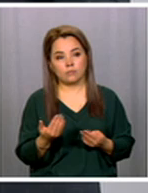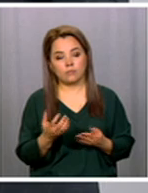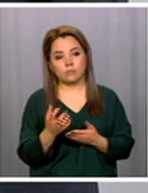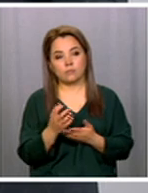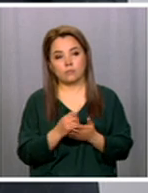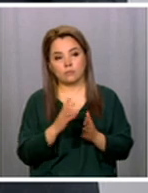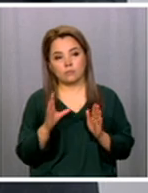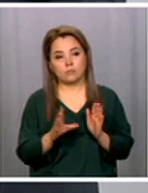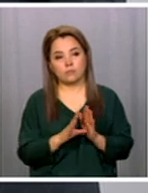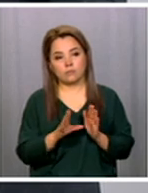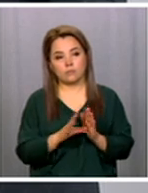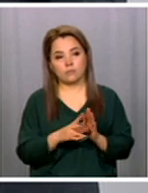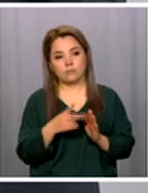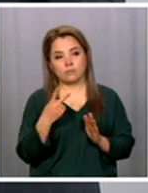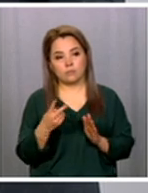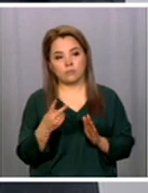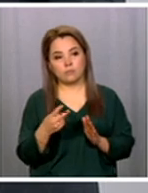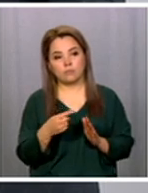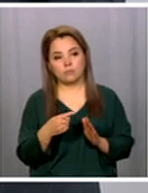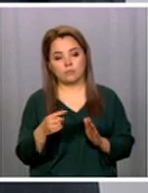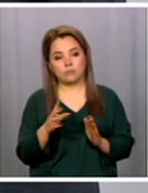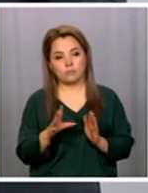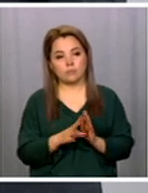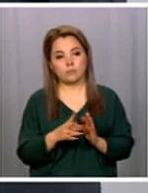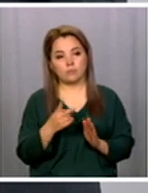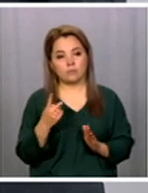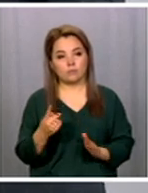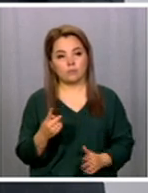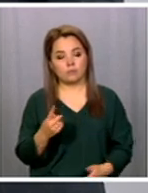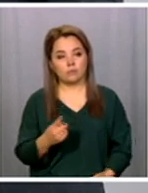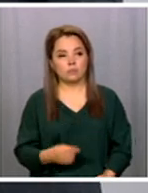потенциалдық энергия 2-ден азайтамыз, потенциалдық энергия 1-ді.